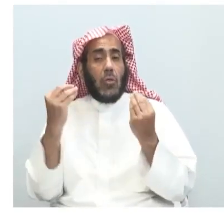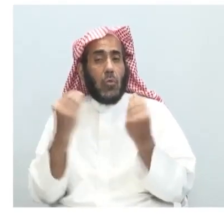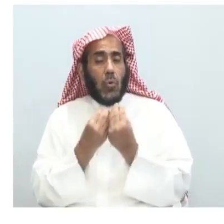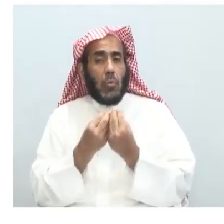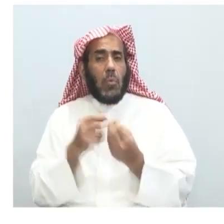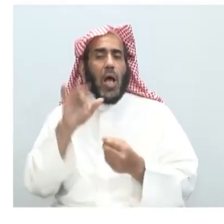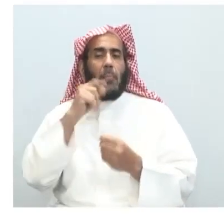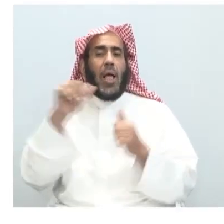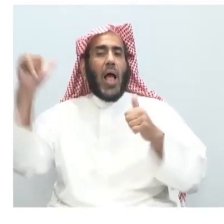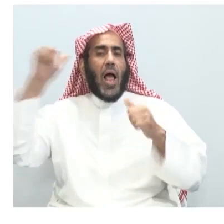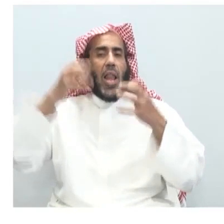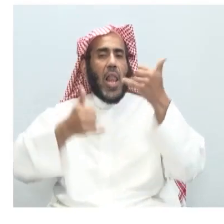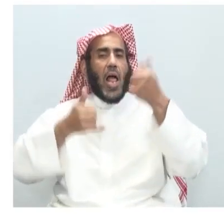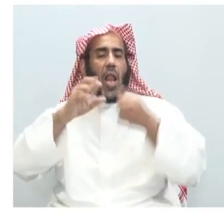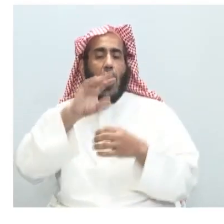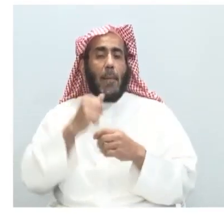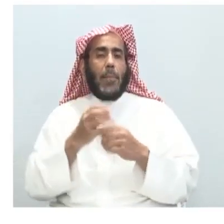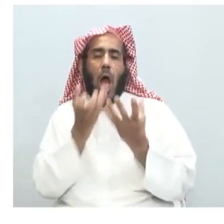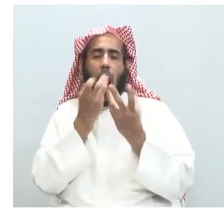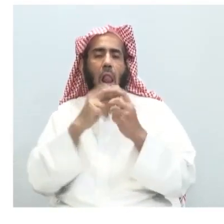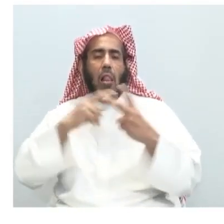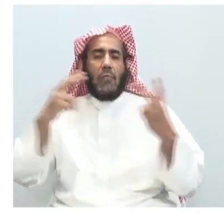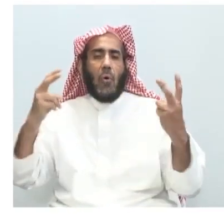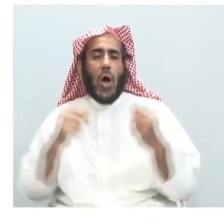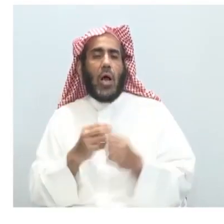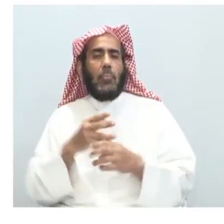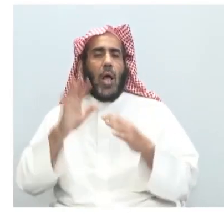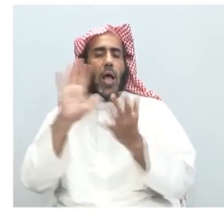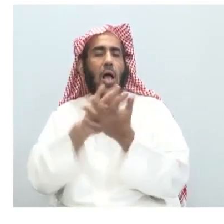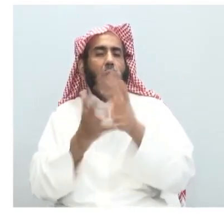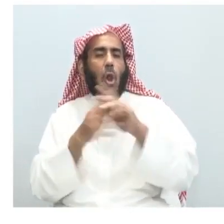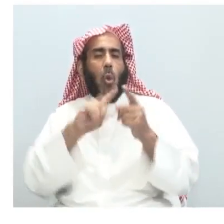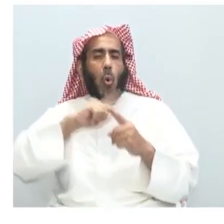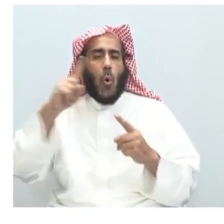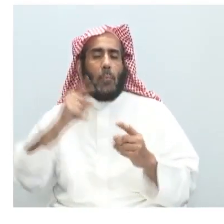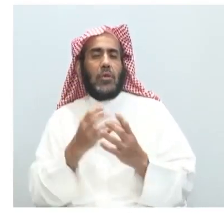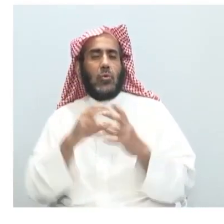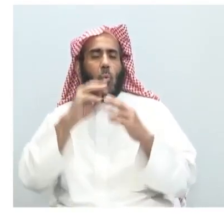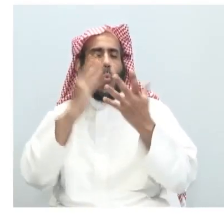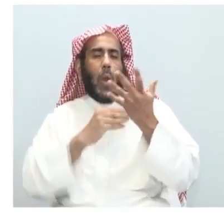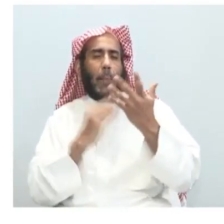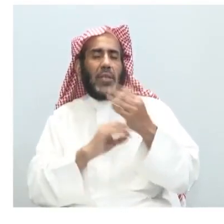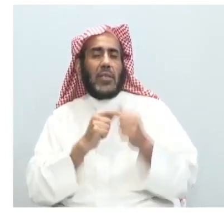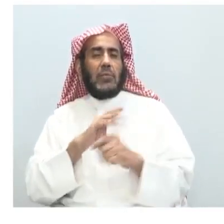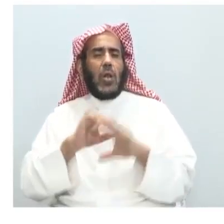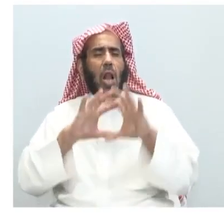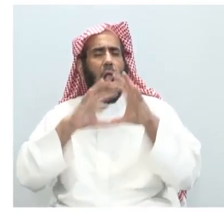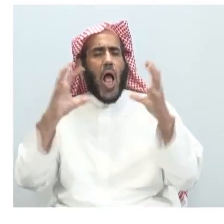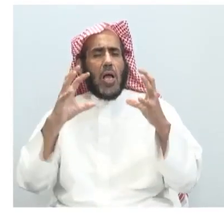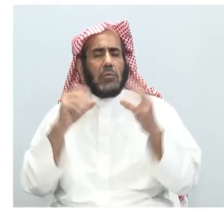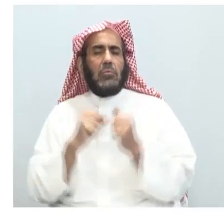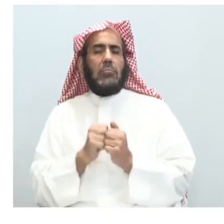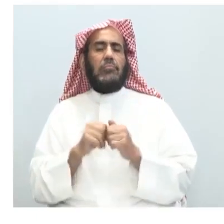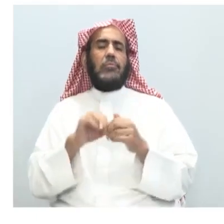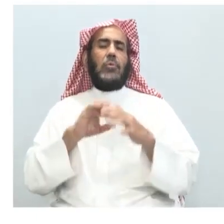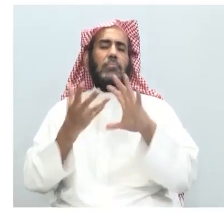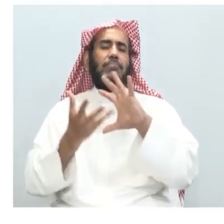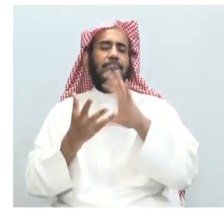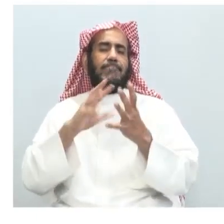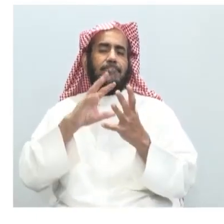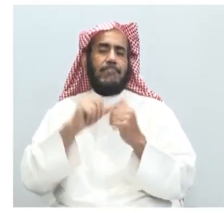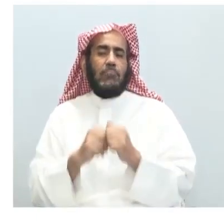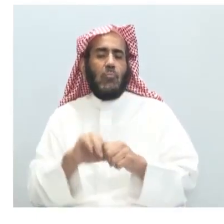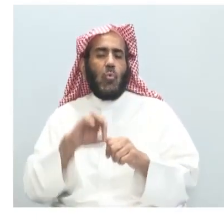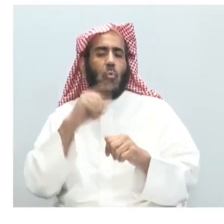الحليب الفواكه الخبز والبطاطس بالنسبه لحجمها حجمها يتراوح بين